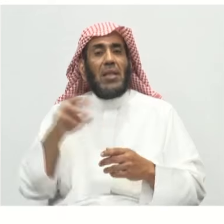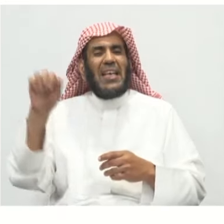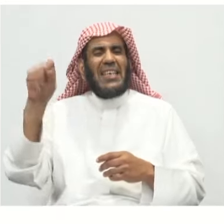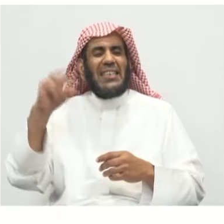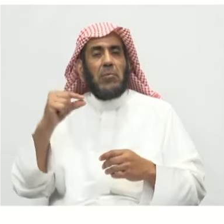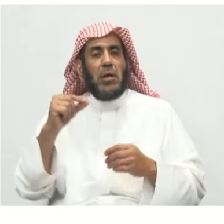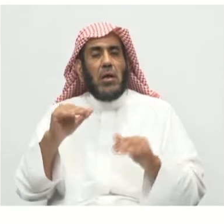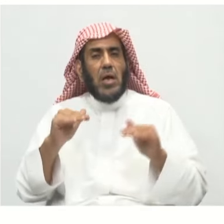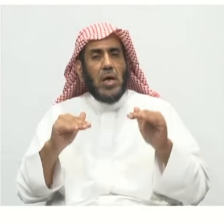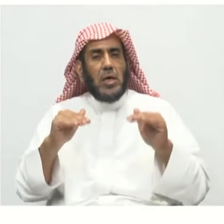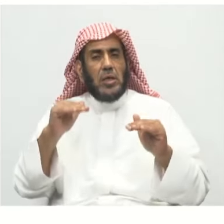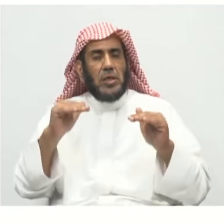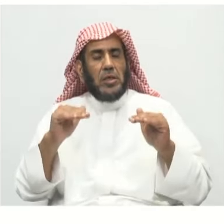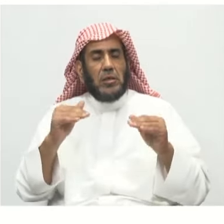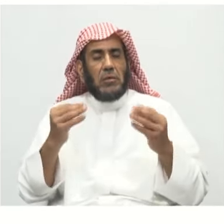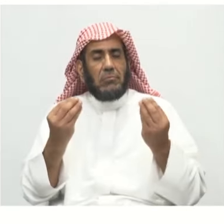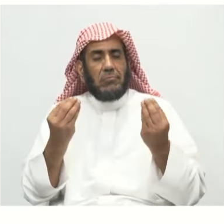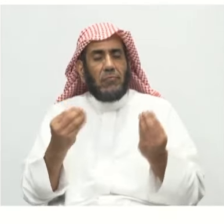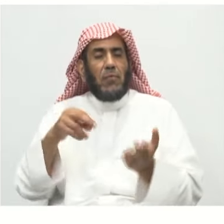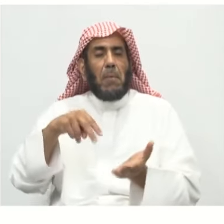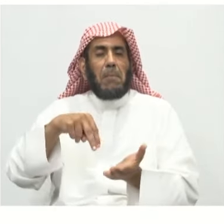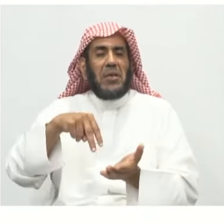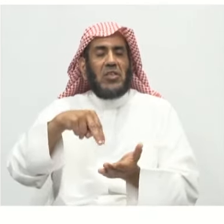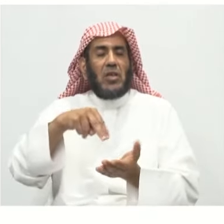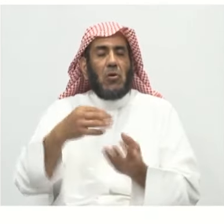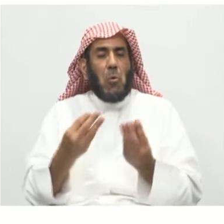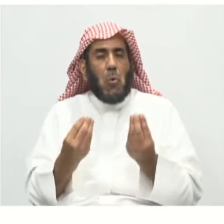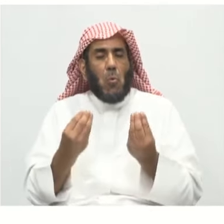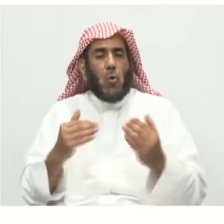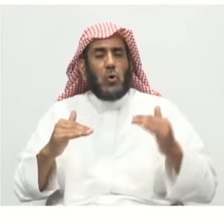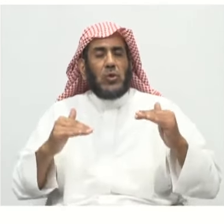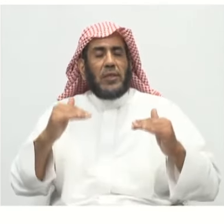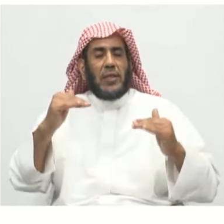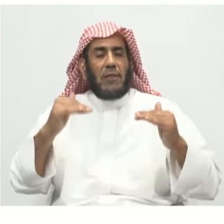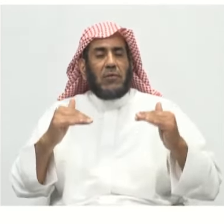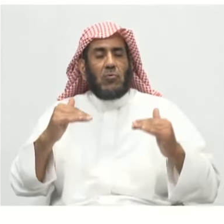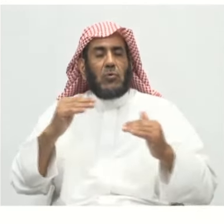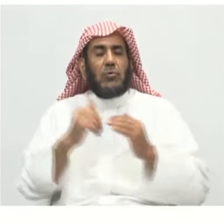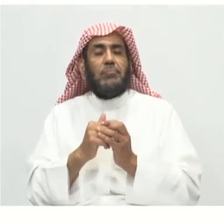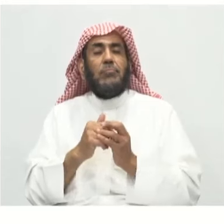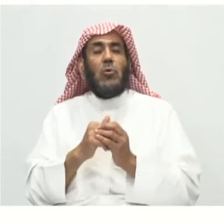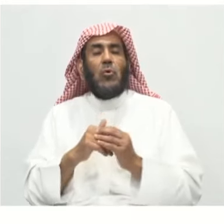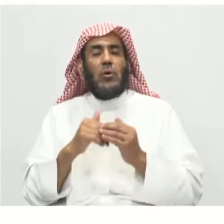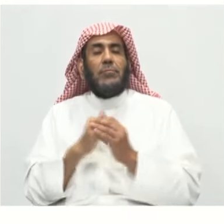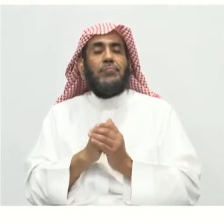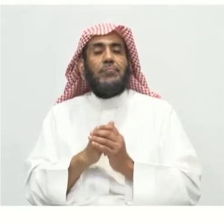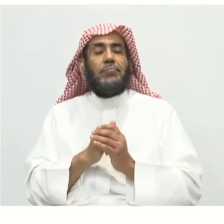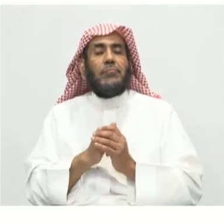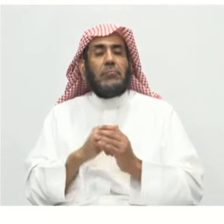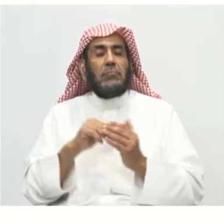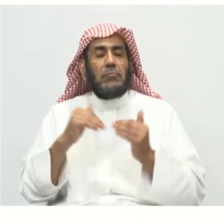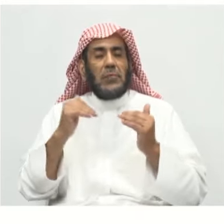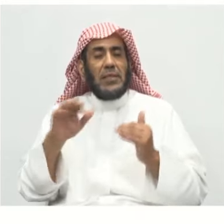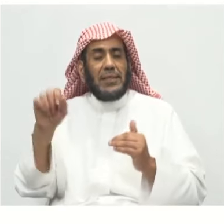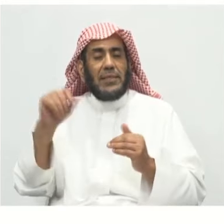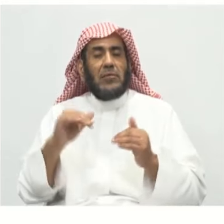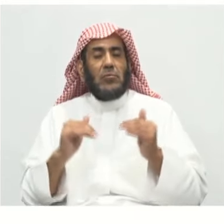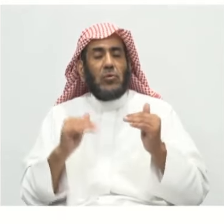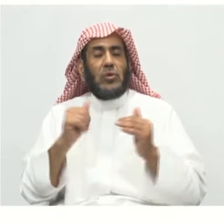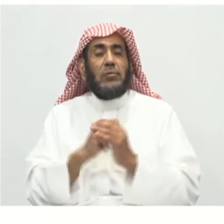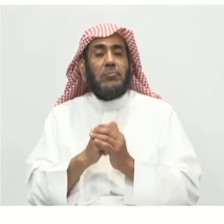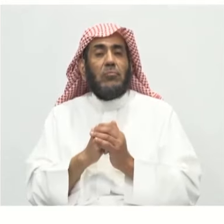معنى اعتدل واقصد في مشيك معنى كن معتدلا والتوسط اعتدل وتوسط اقصد معنى اعتدل